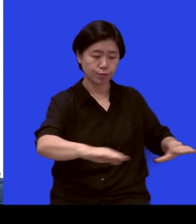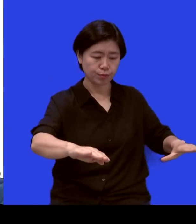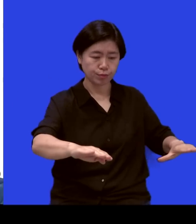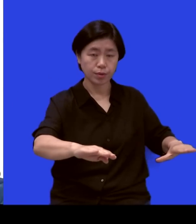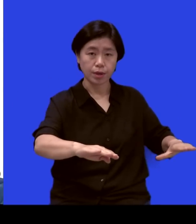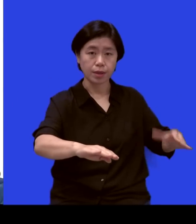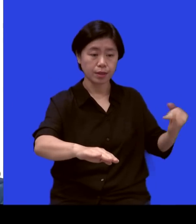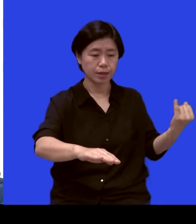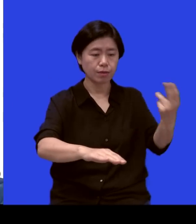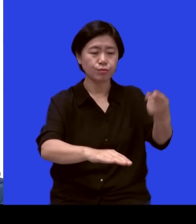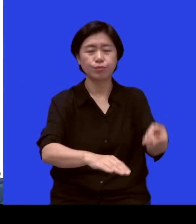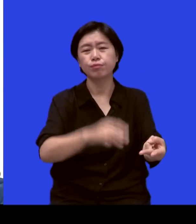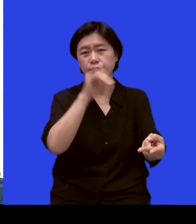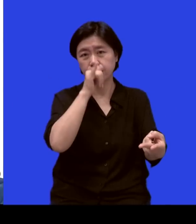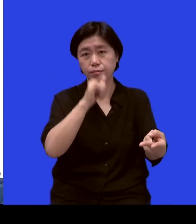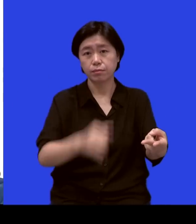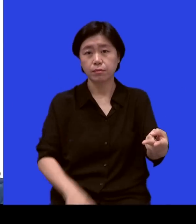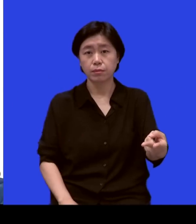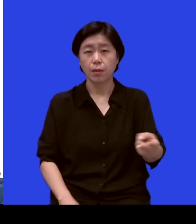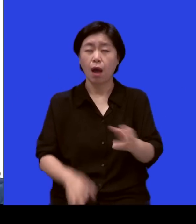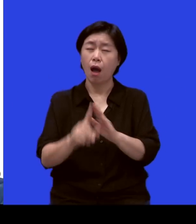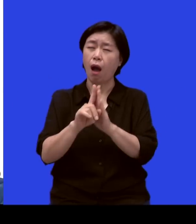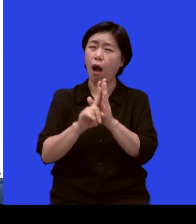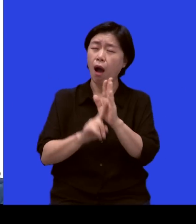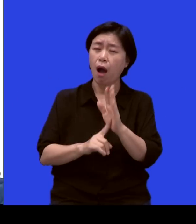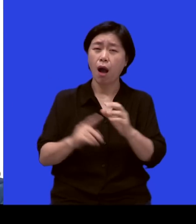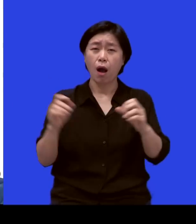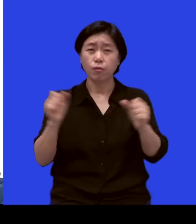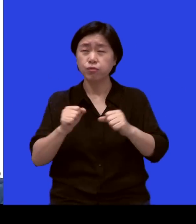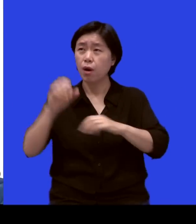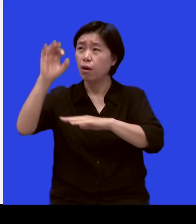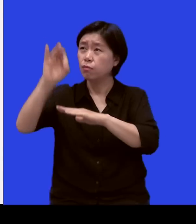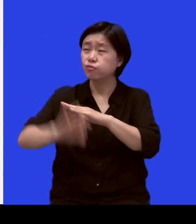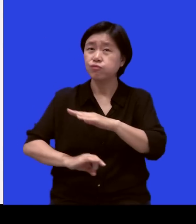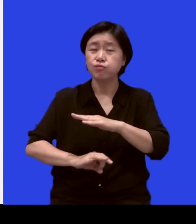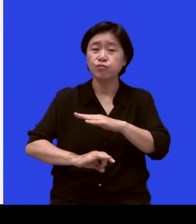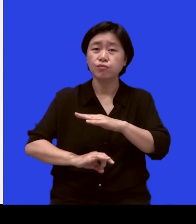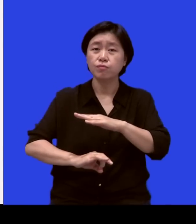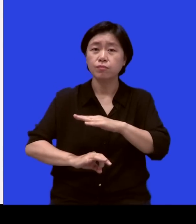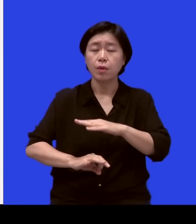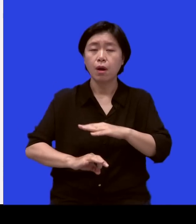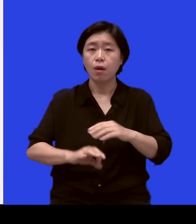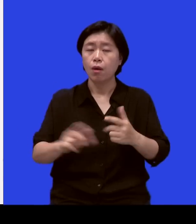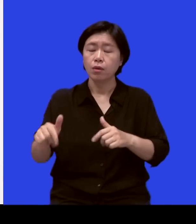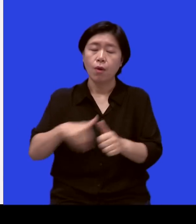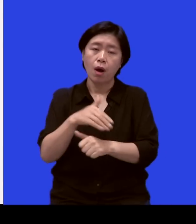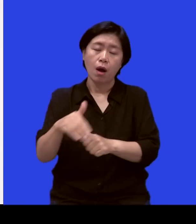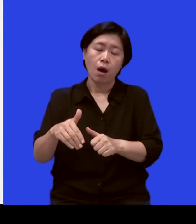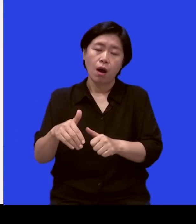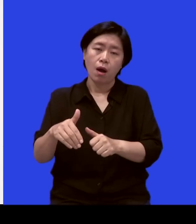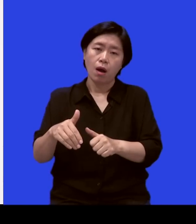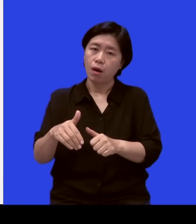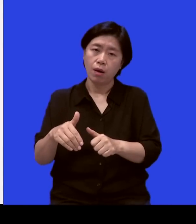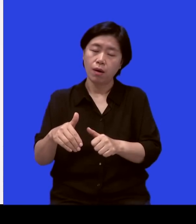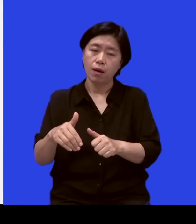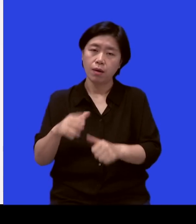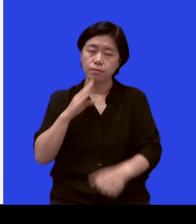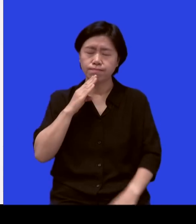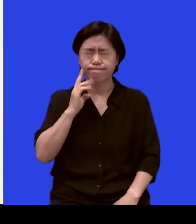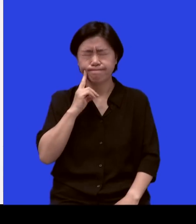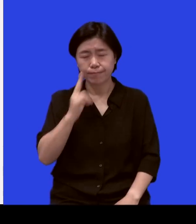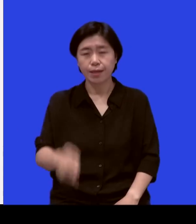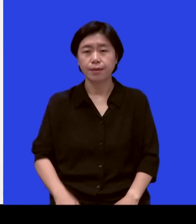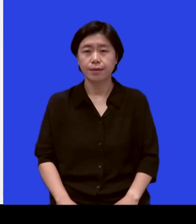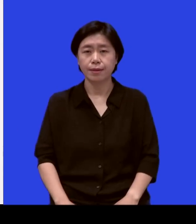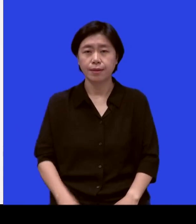해는 저물었지, 영하 20도 넘는 데서 119는 안 오지. 근데 그 순간에 내 자신이 얼마나